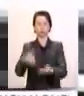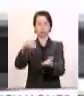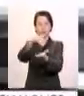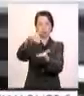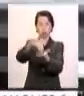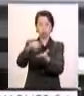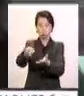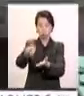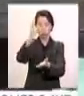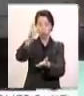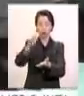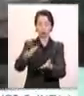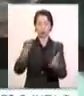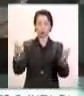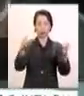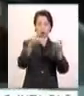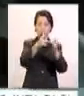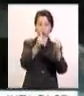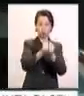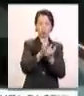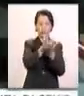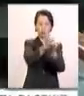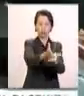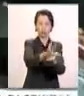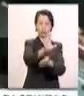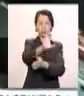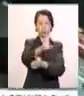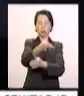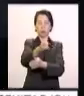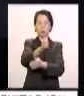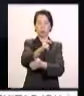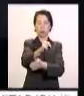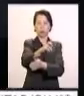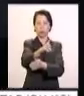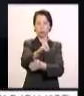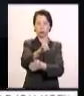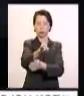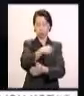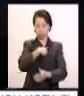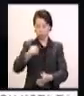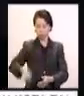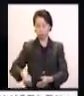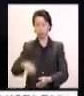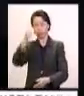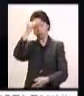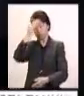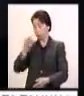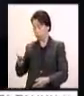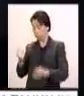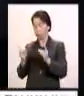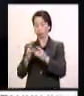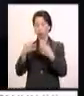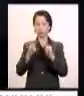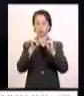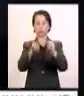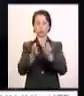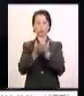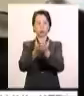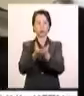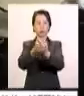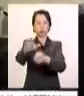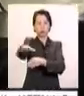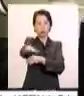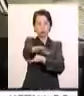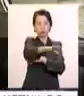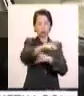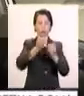Pusat itu juga bakal dihubungkan dengan pelabuhan Chengdu di China. Datuk Sri Mukris ditemui media selepas meninjau kapal perikanan laut